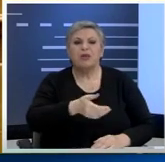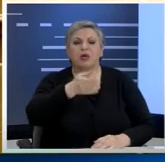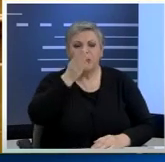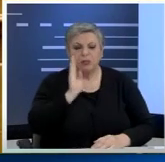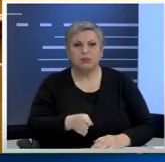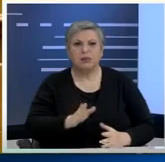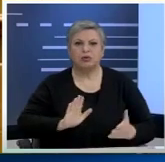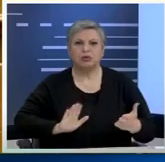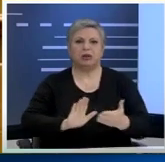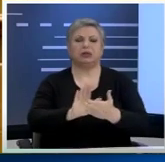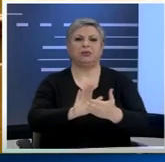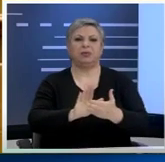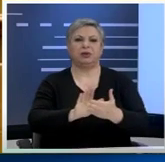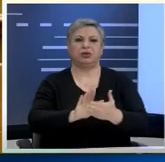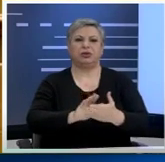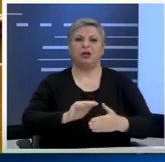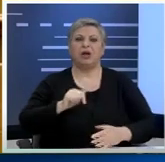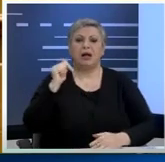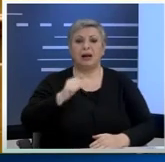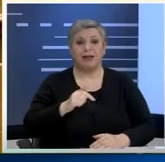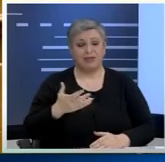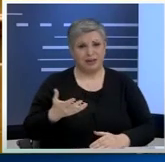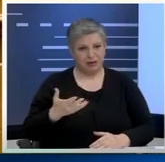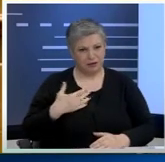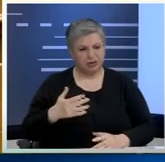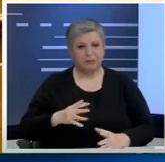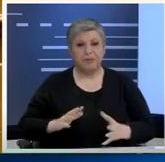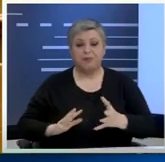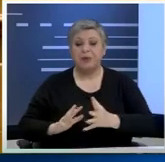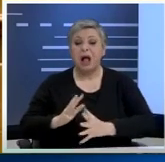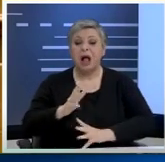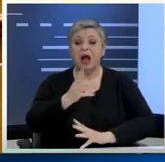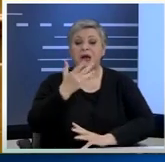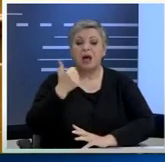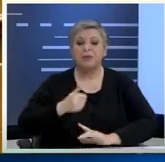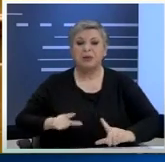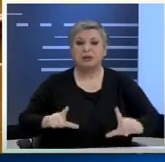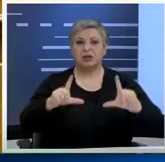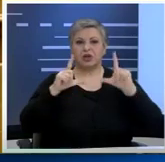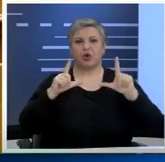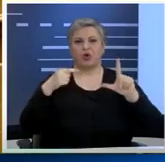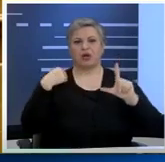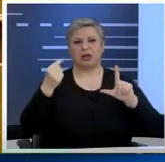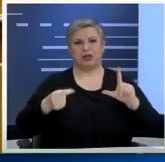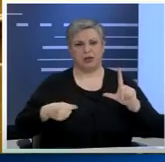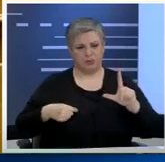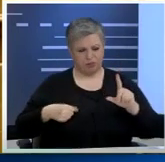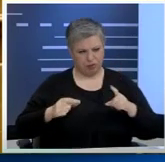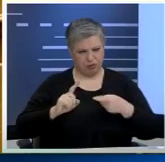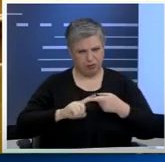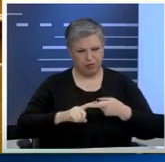στρατηγική. Τη στρατηγική της ανάκτησης της δημοσιονομικής αξιοπιστίας, τη στρατηγική της